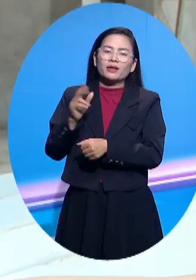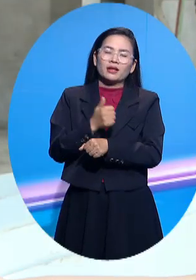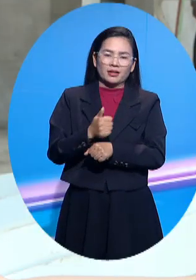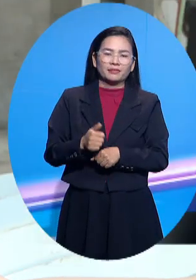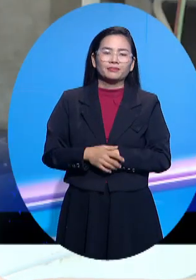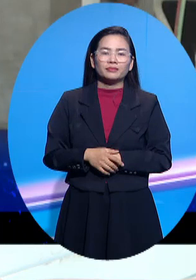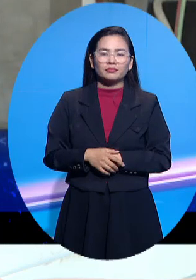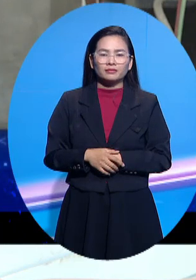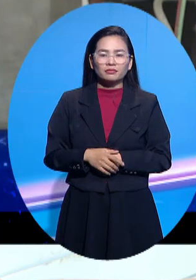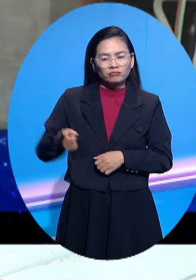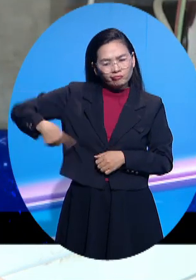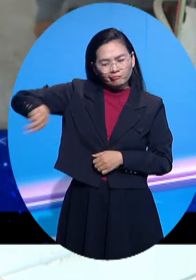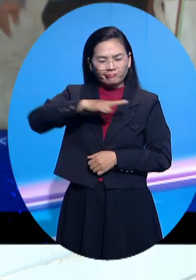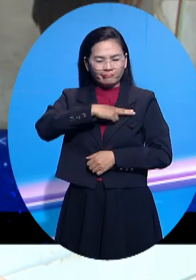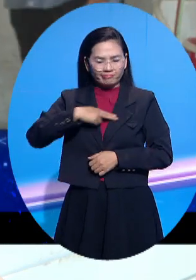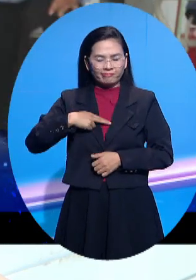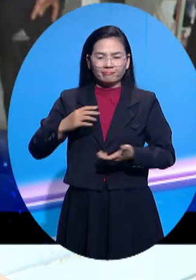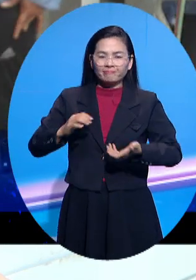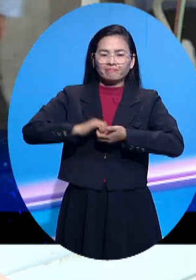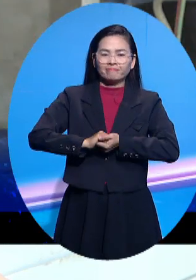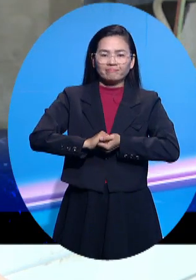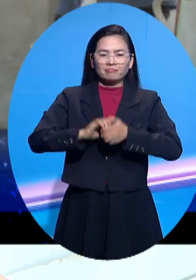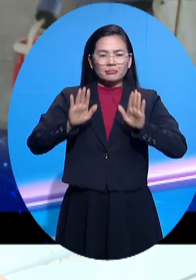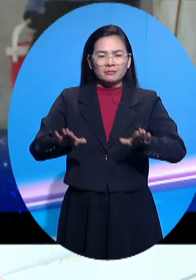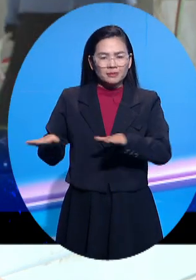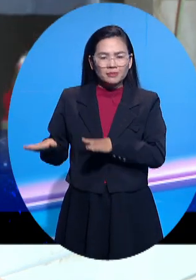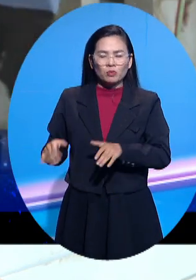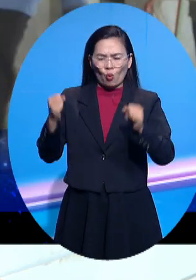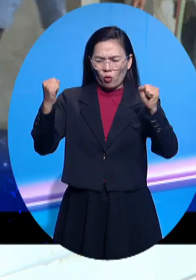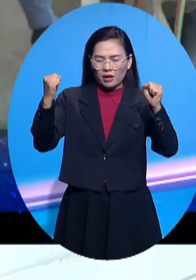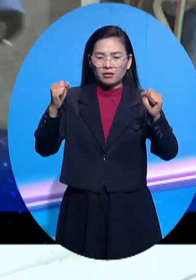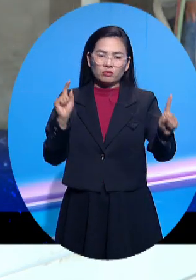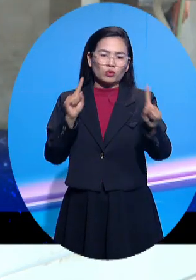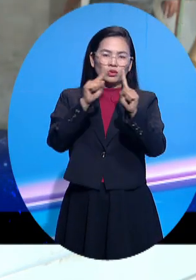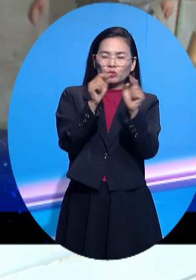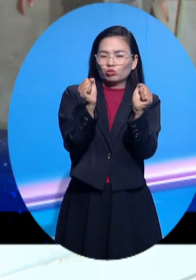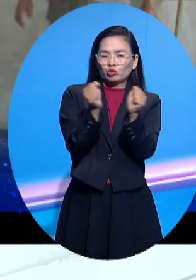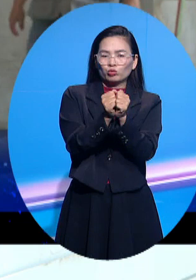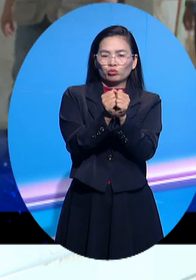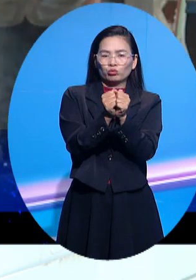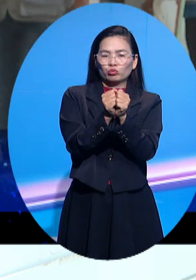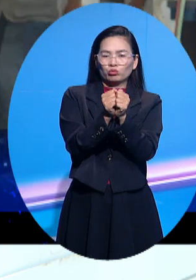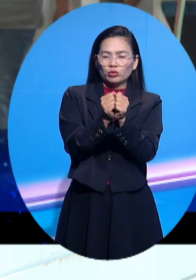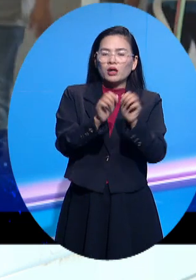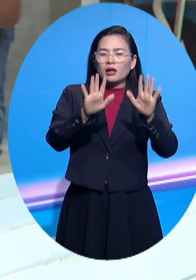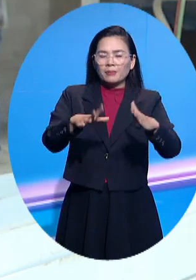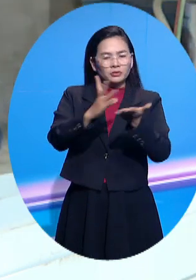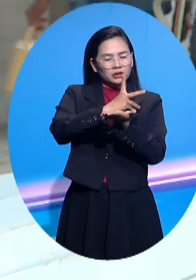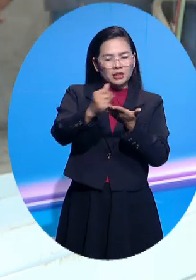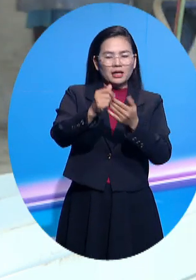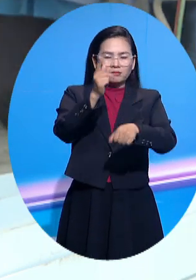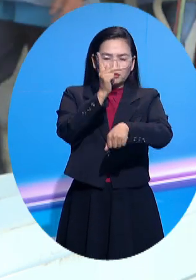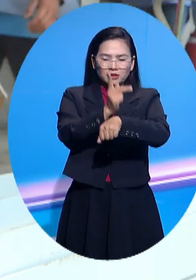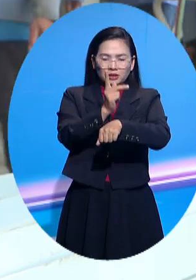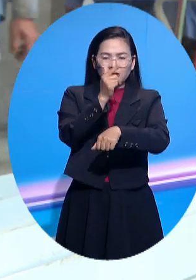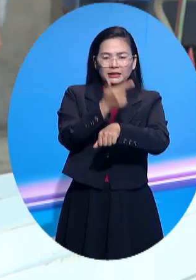cả n công nhân đây đ đoàn kết chung với nhau vì cái mục tiêu chung là hoàn thiện dự án đến đúng theo cái